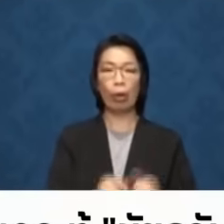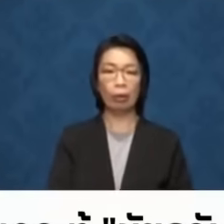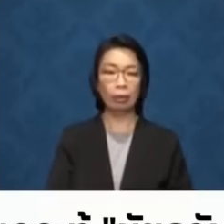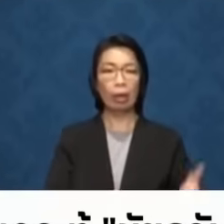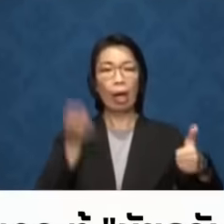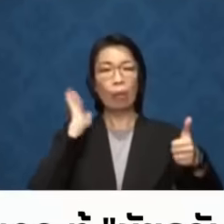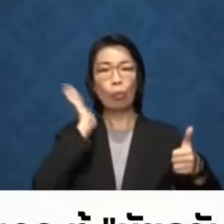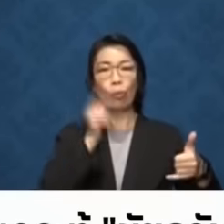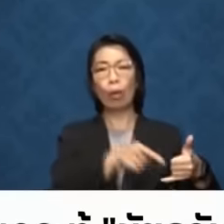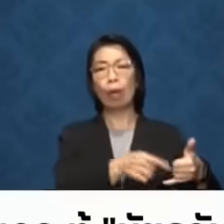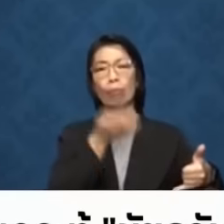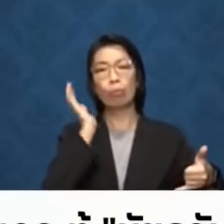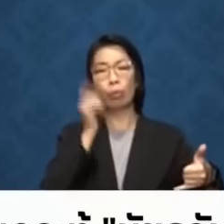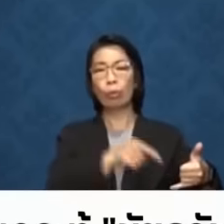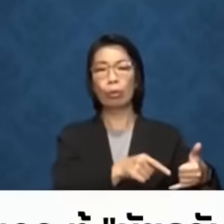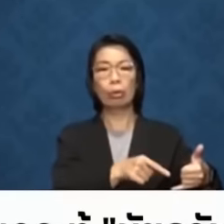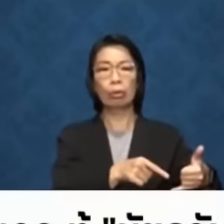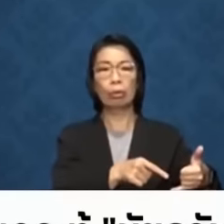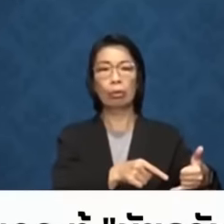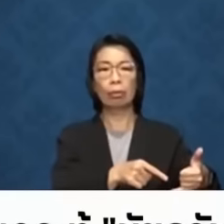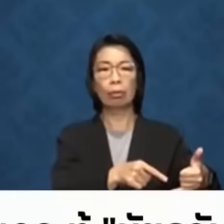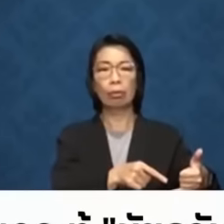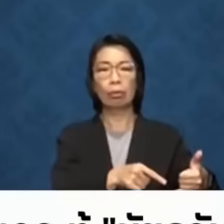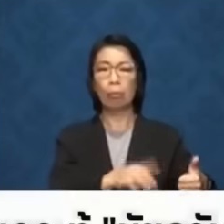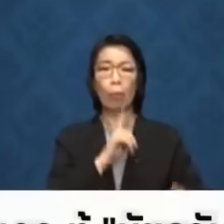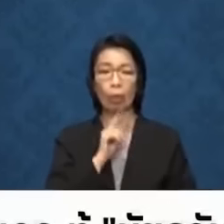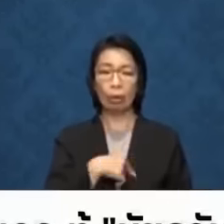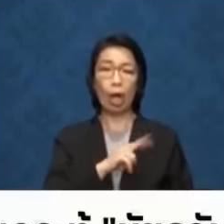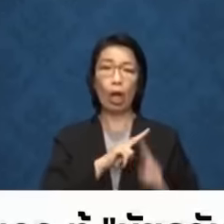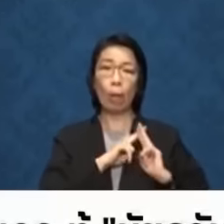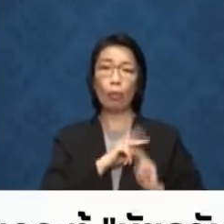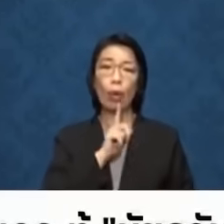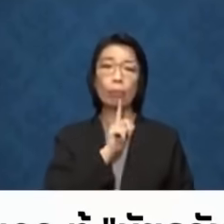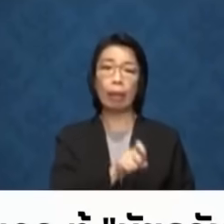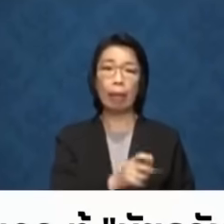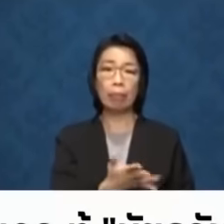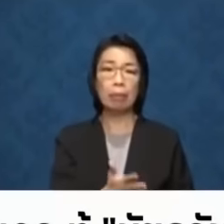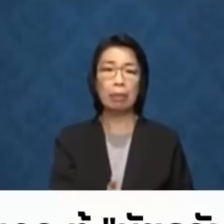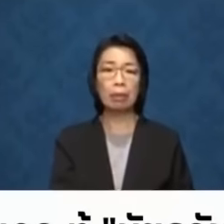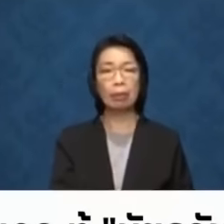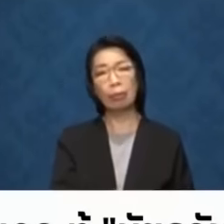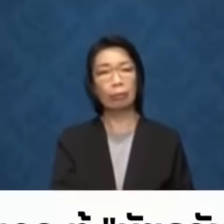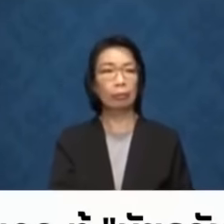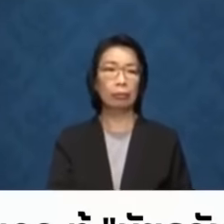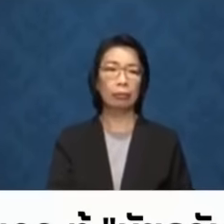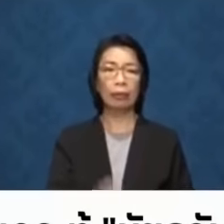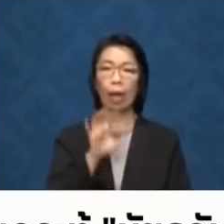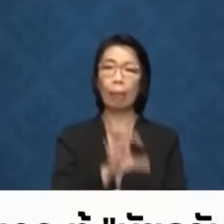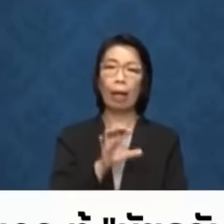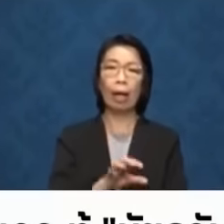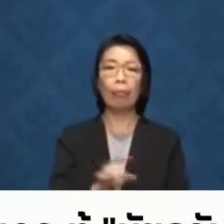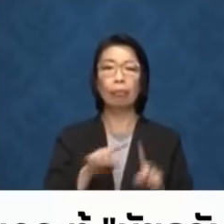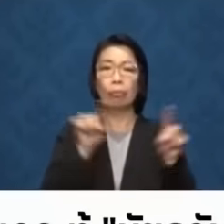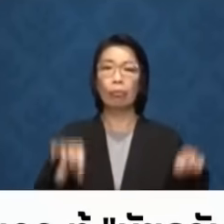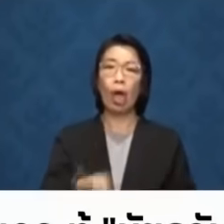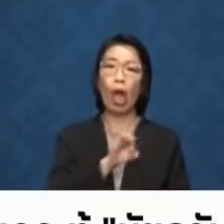เมื่อสักครู่นี้ซึ่งไม่ใช่ผู้ถามกระทู้ท่านอ่านไม่หมดนะครับมาตราไอ้ข้อบังคับข้อ151เนี่ย